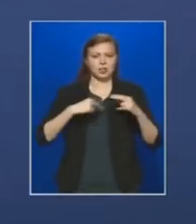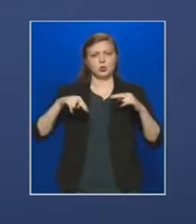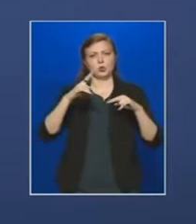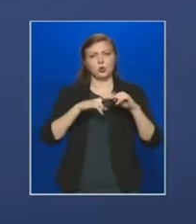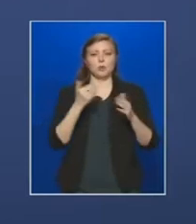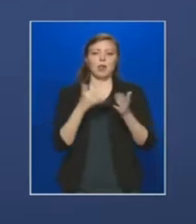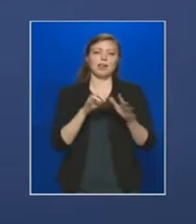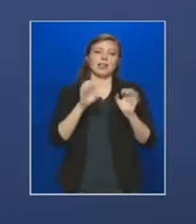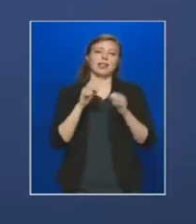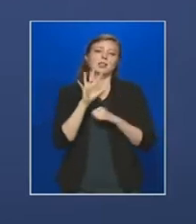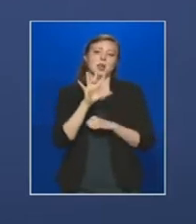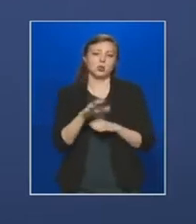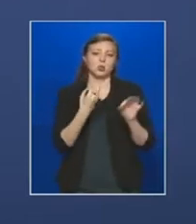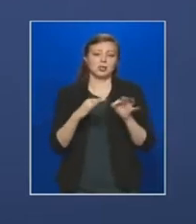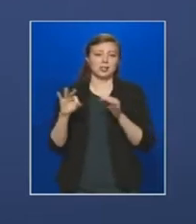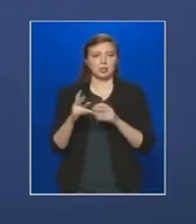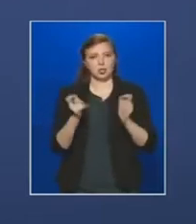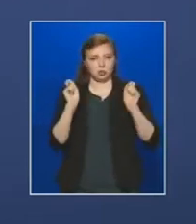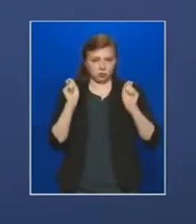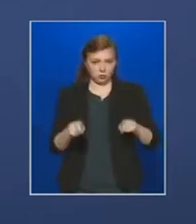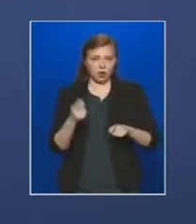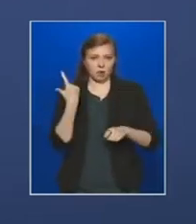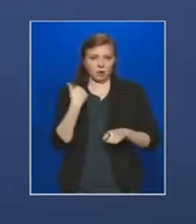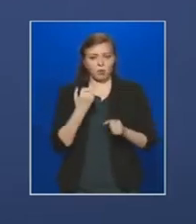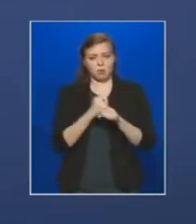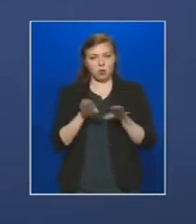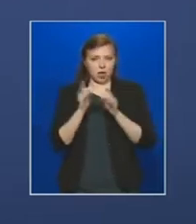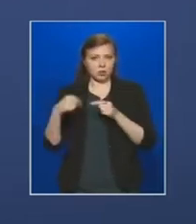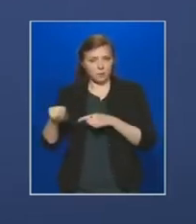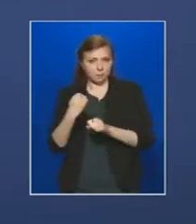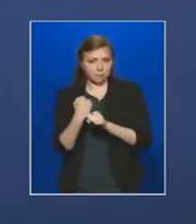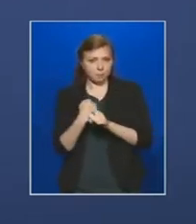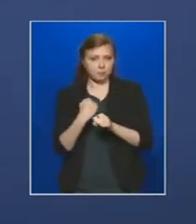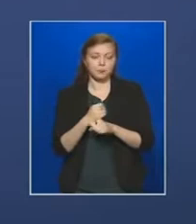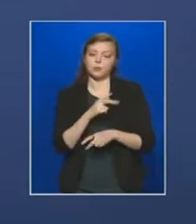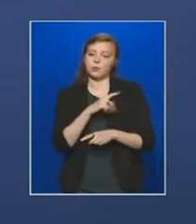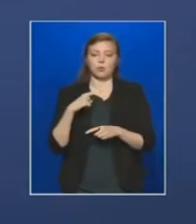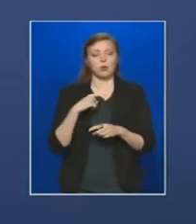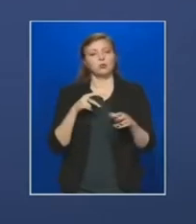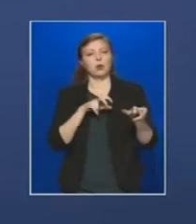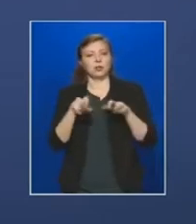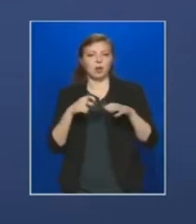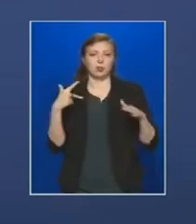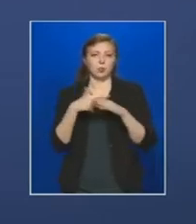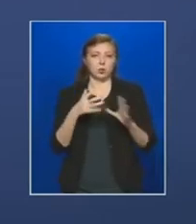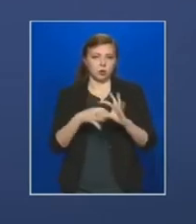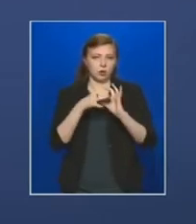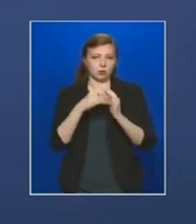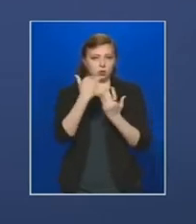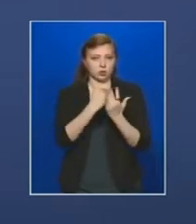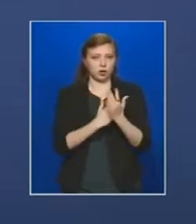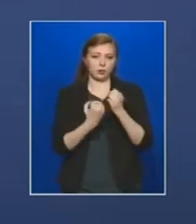összesen 1905 intézkedést hajtottak végre munkatársaim, csak a kijárási korlátozással kapcsolatos